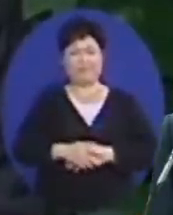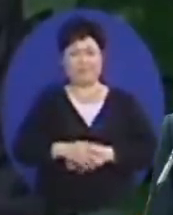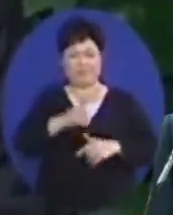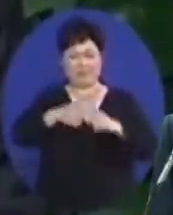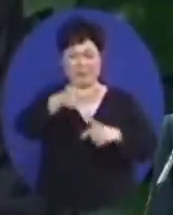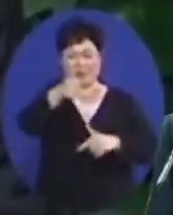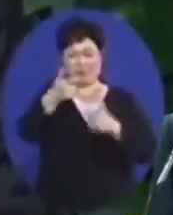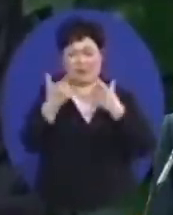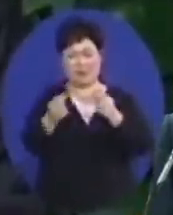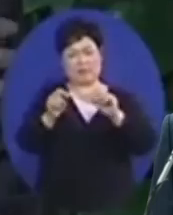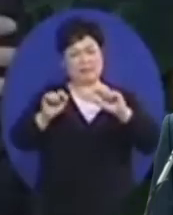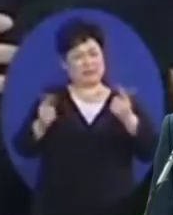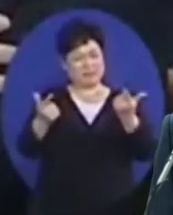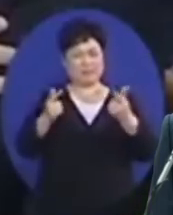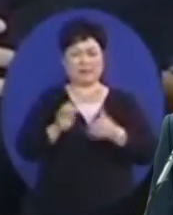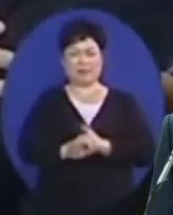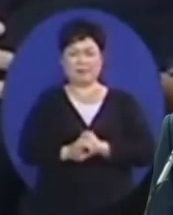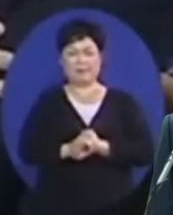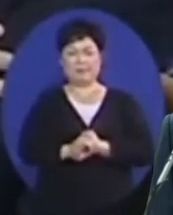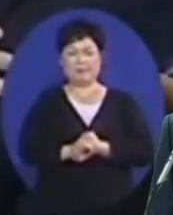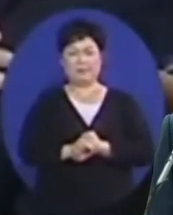예수와 같지 않습니다.